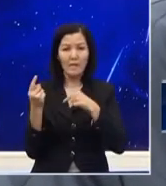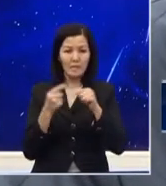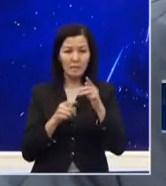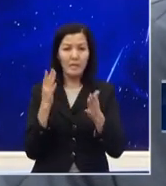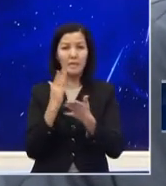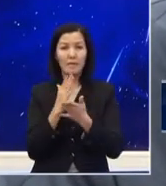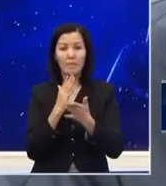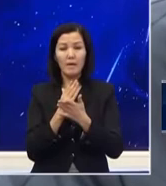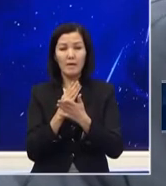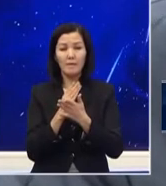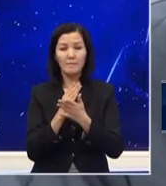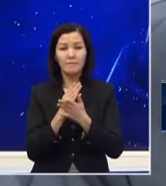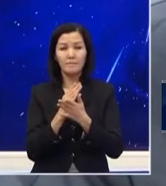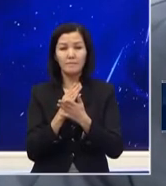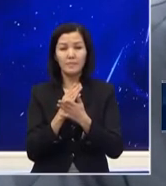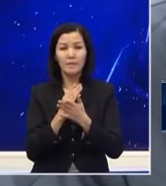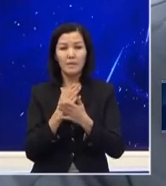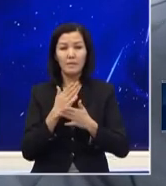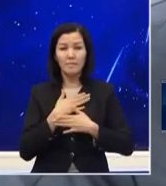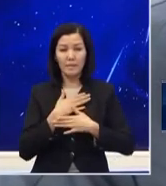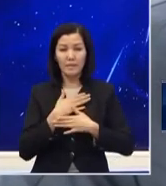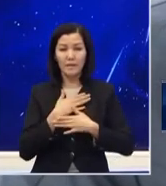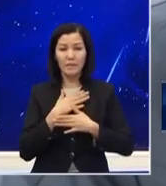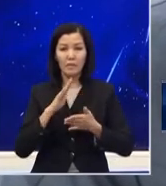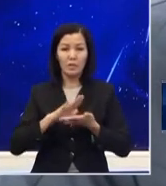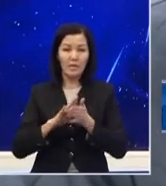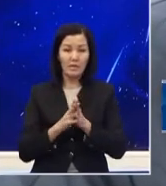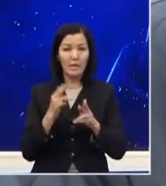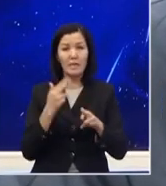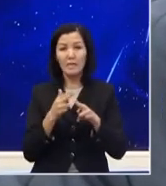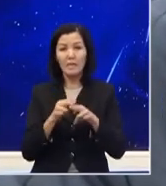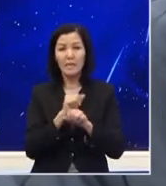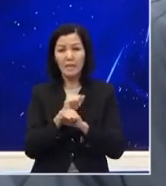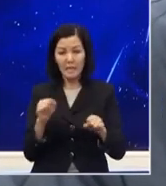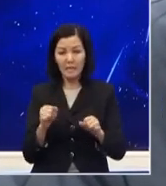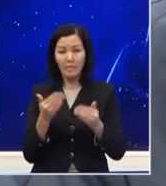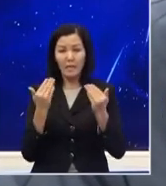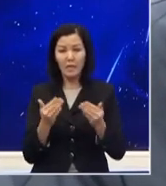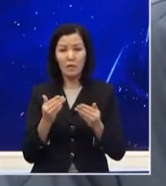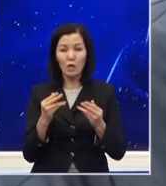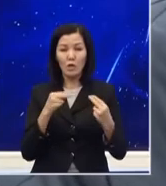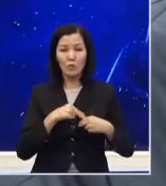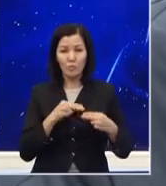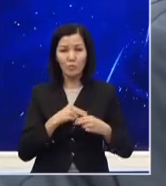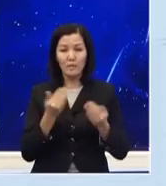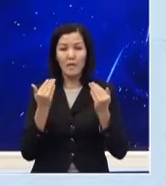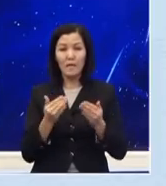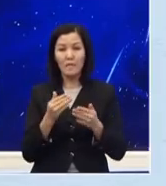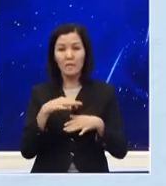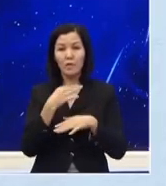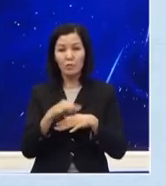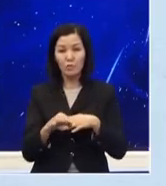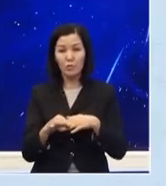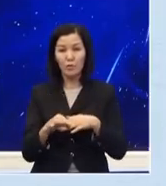бар, жаңа кәсіпкерлік өкілдері. Соларға біз мейлімше кедергі келтірмей, жұмысты негізгі бөлігін осы